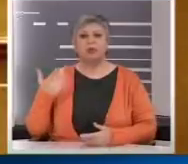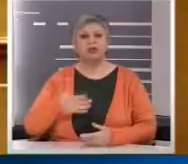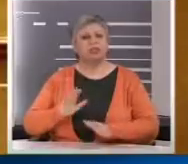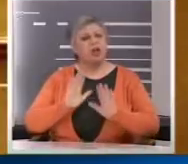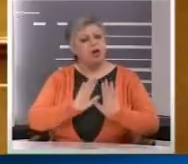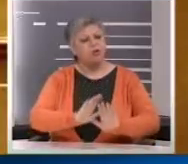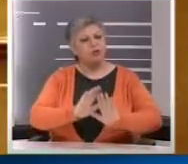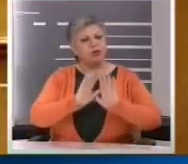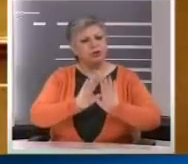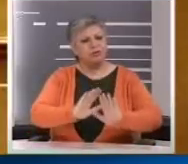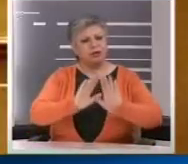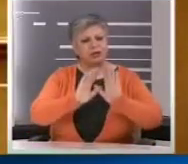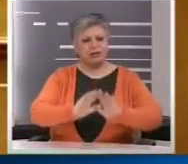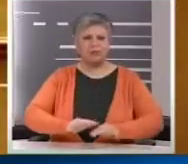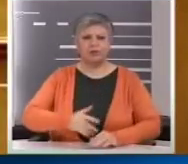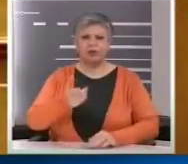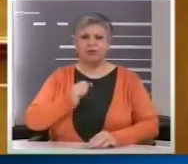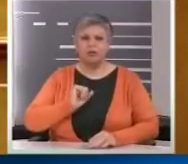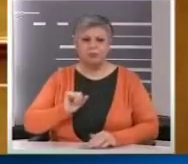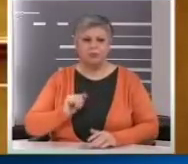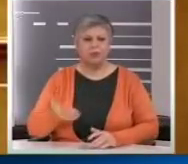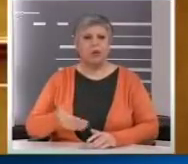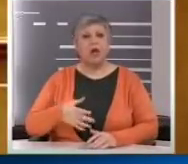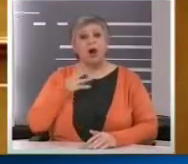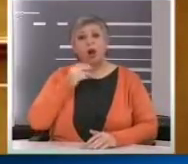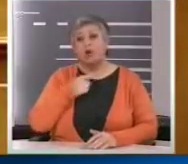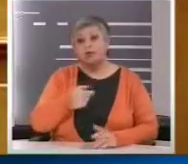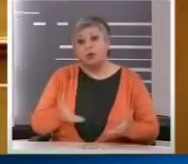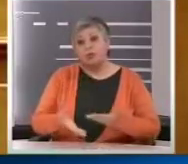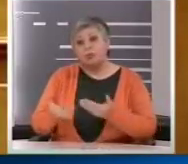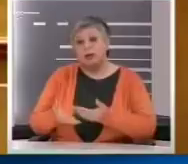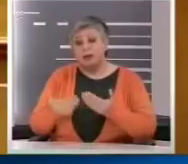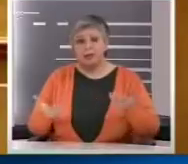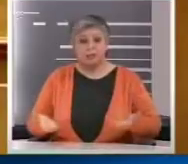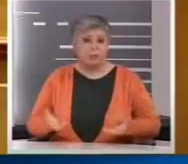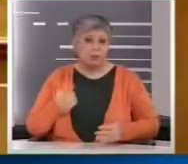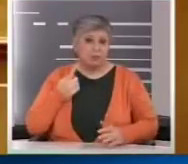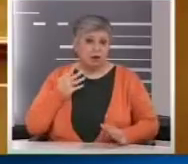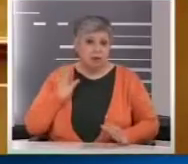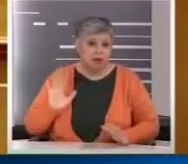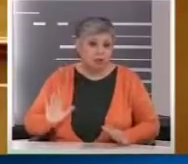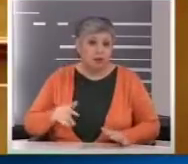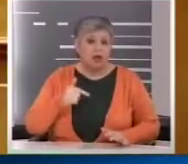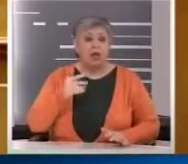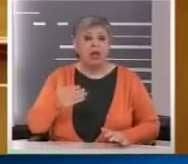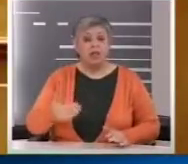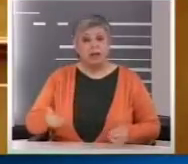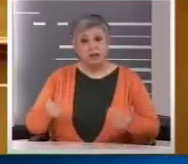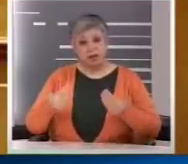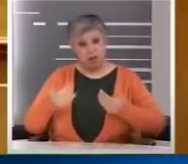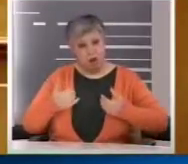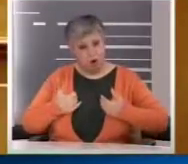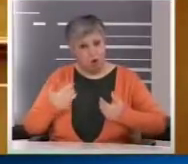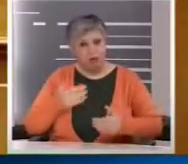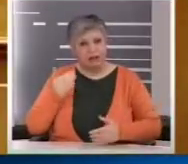Πασόκ, ούτε τη Νέα Δημοκρατία, γιατί ερχόταν και σας πρόσθετε τις υπηρεσίες του. Είτε αυτές οι υπηρεσίες ήταν να αγοράσω εγώ τα εμβόλια,